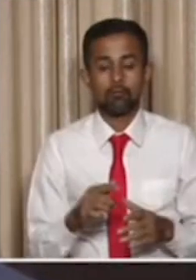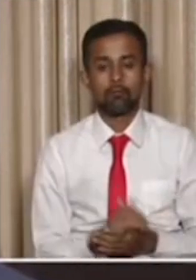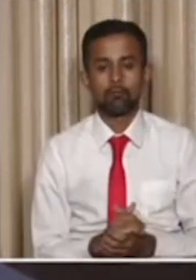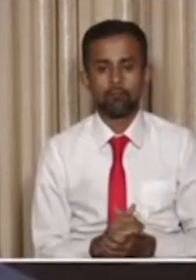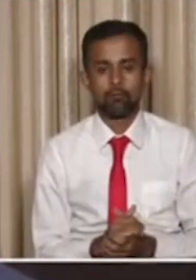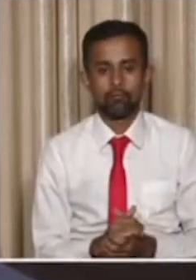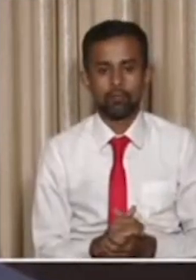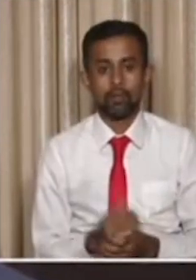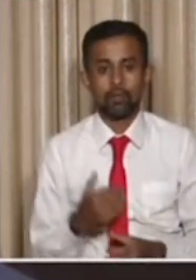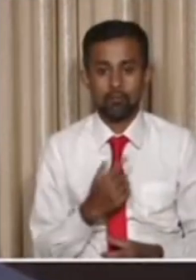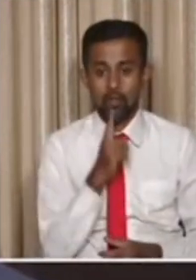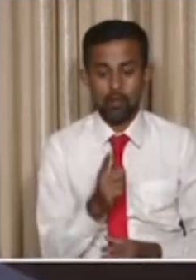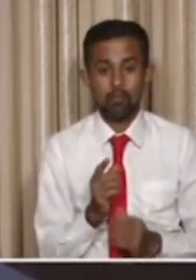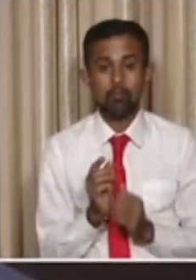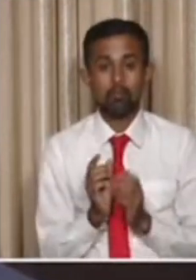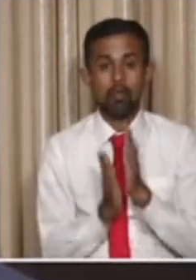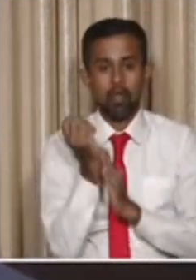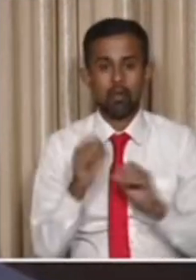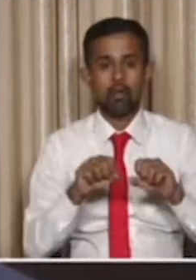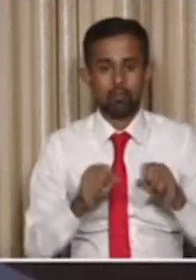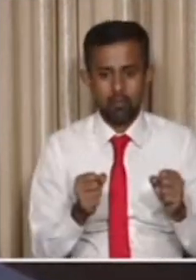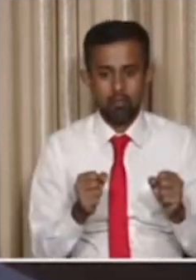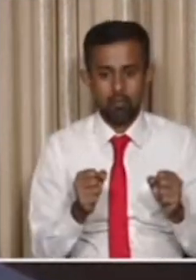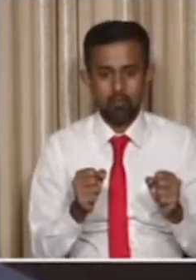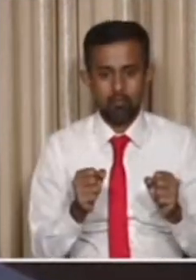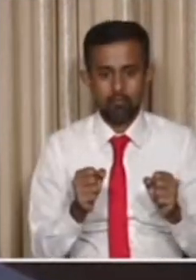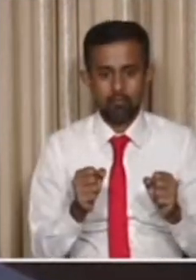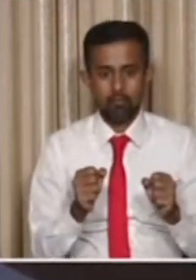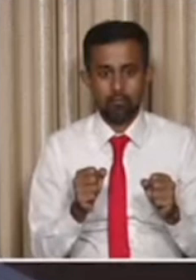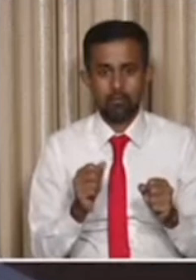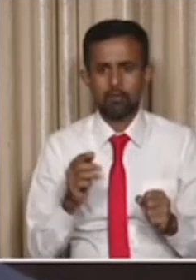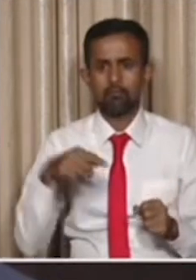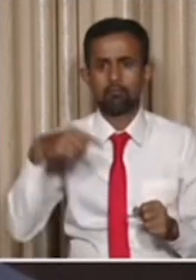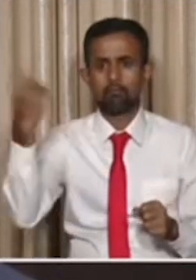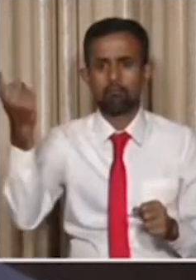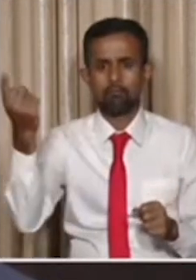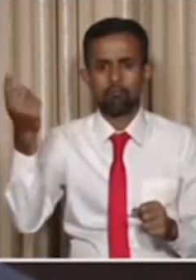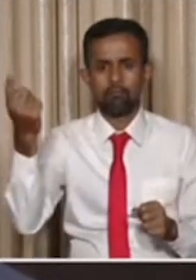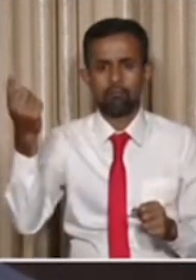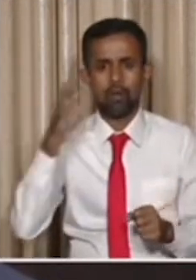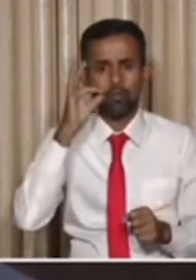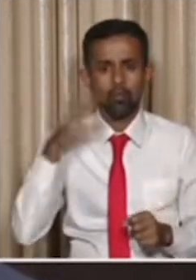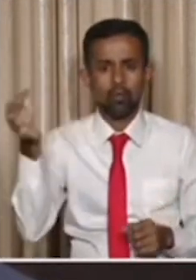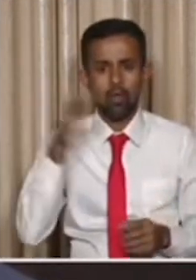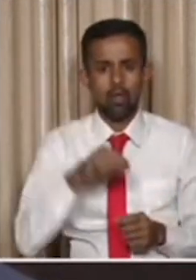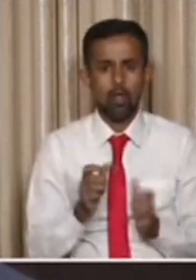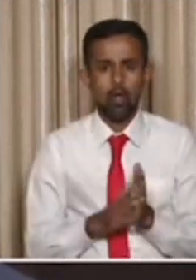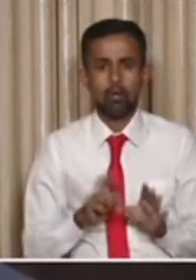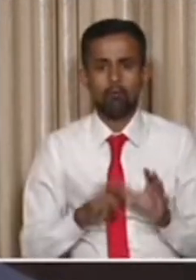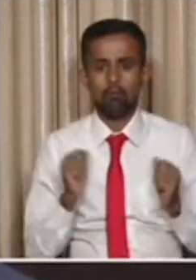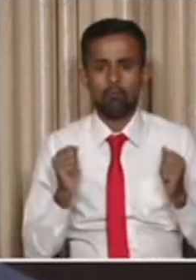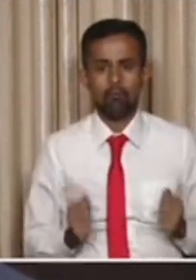ya, mama kian le bagai barap prasada kado una, hari tu, ni mana kau tu, ni kahagi hari putek kabilah ni komiti bela badi